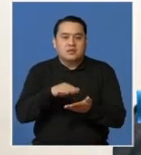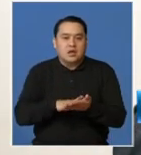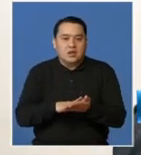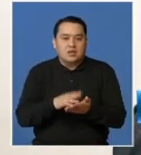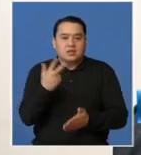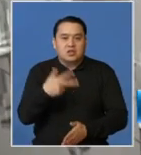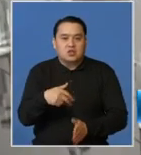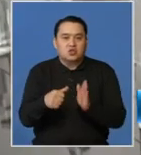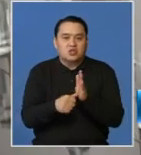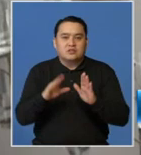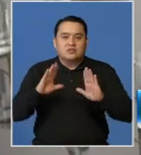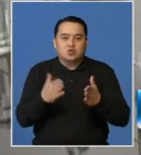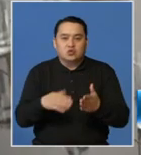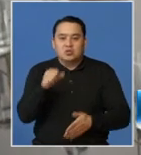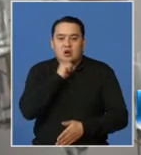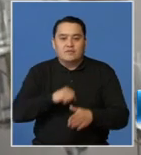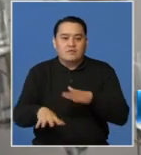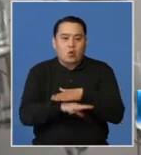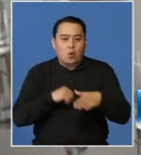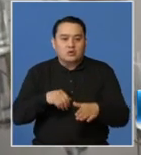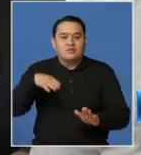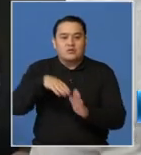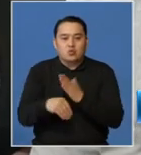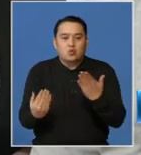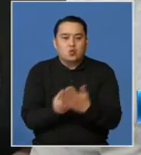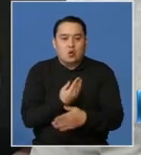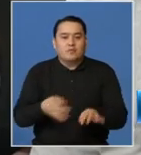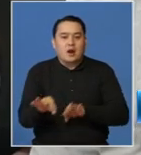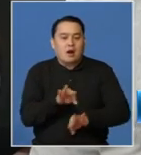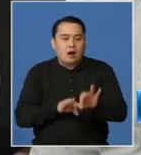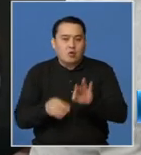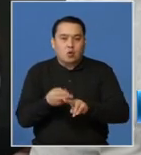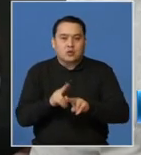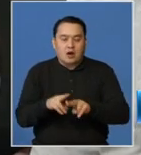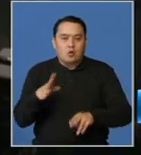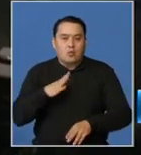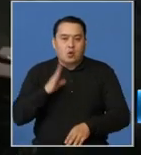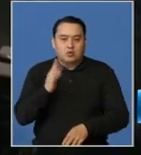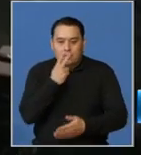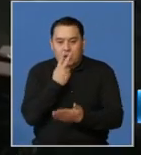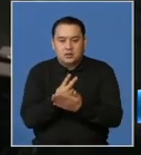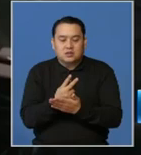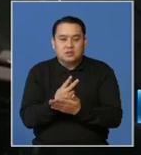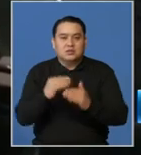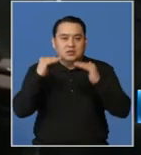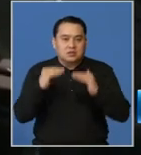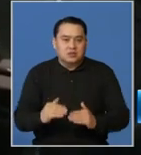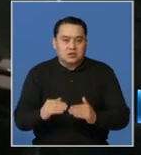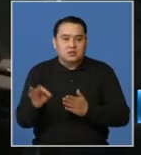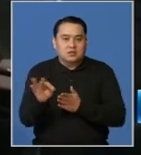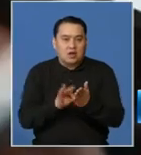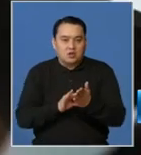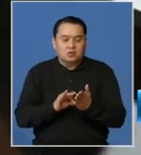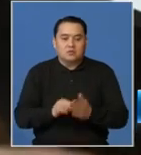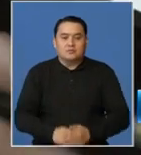зарегистрировано 36 случаев краж скота. А с внедрением инновационных проектов подобного рода этот показатель снизится в разы,